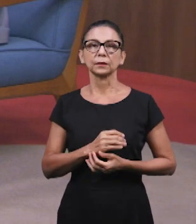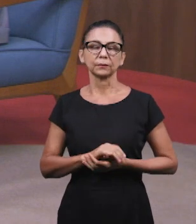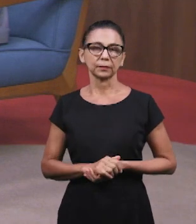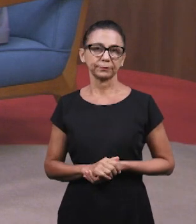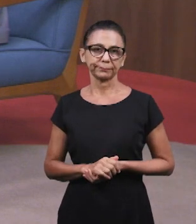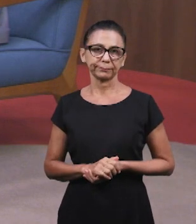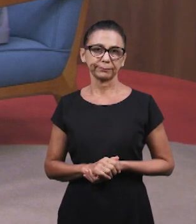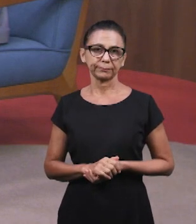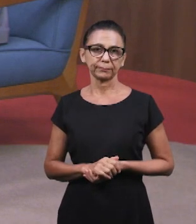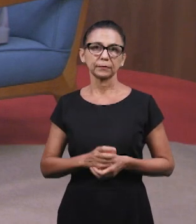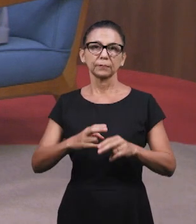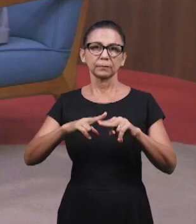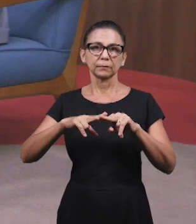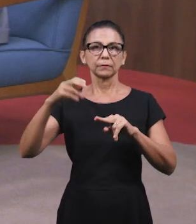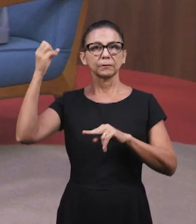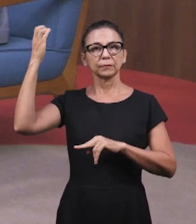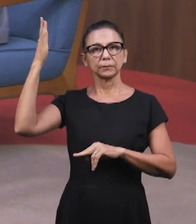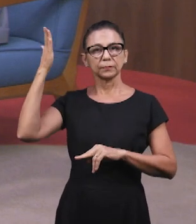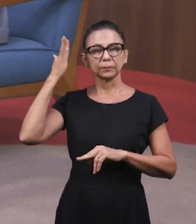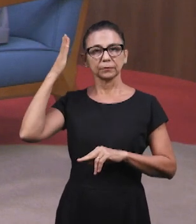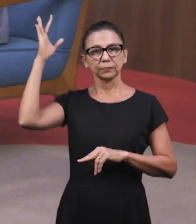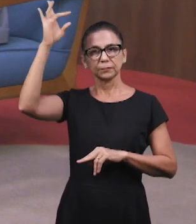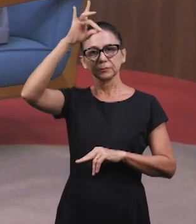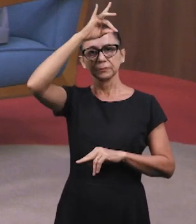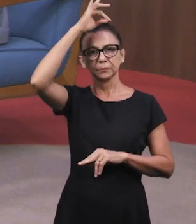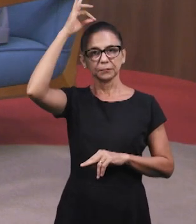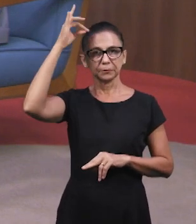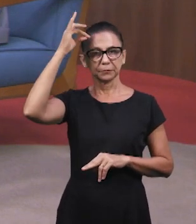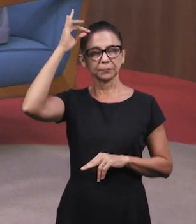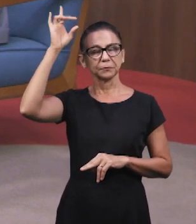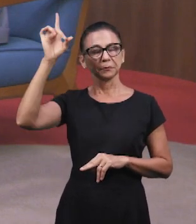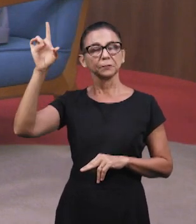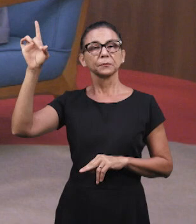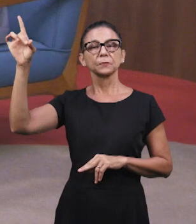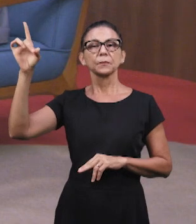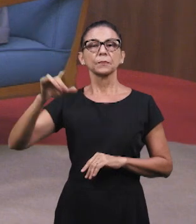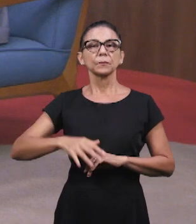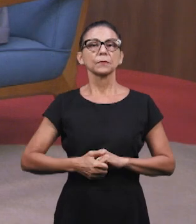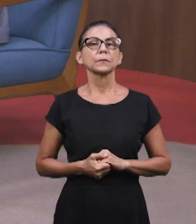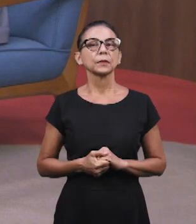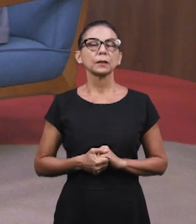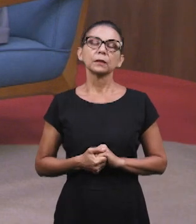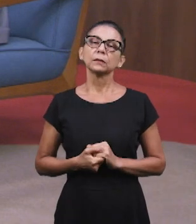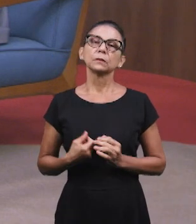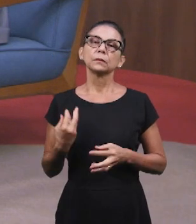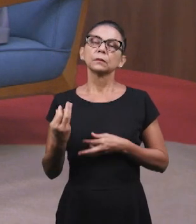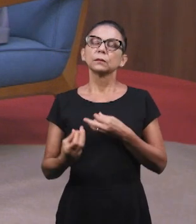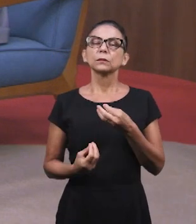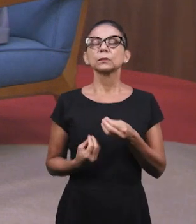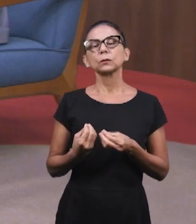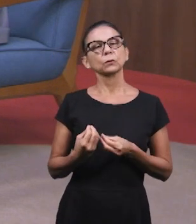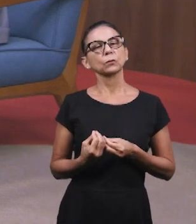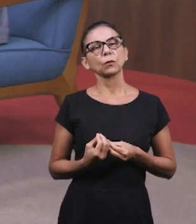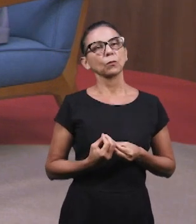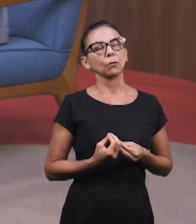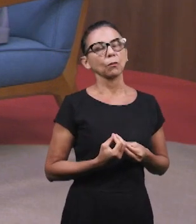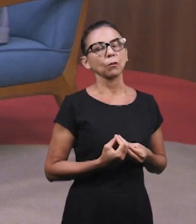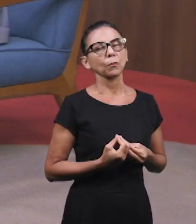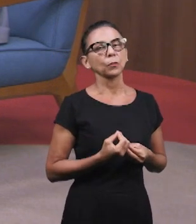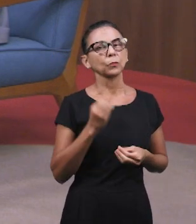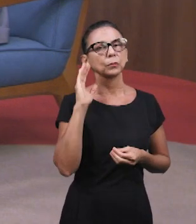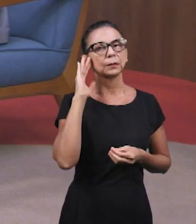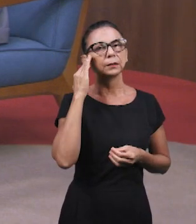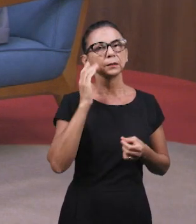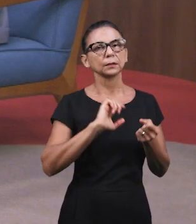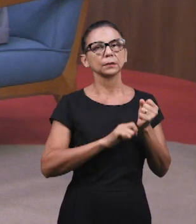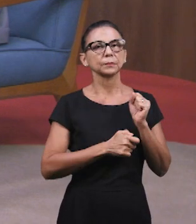Dieu. Qu'est-ce que nous pouvons commencer à aborder sur ces mystères révélés dans le Jourdain et qui sont